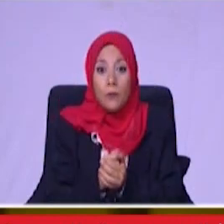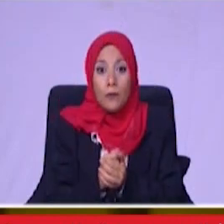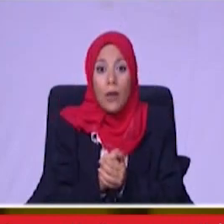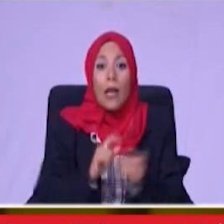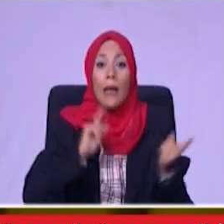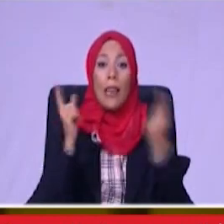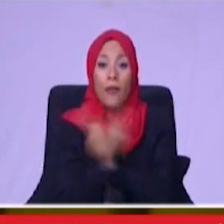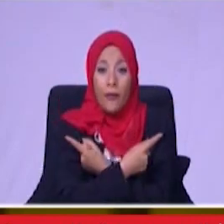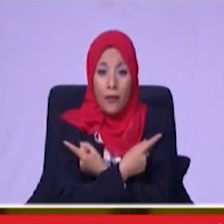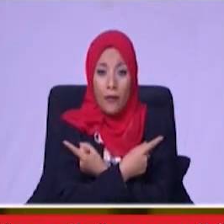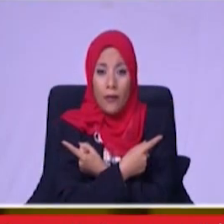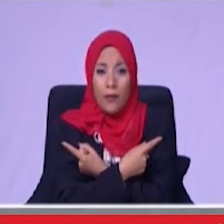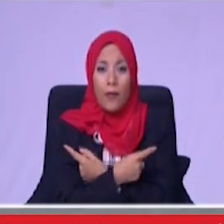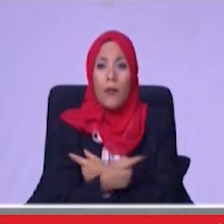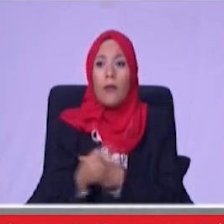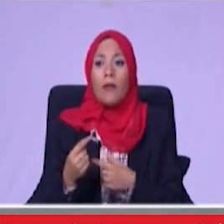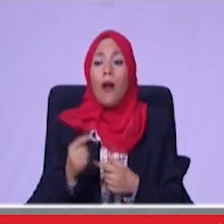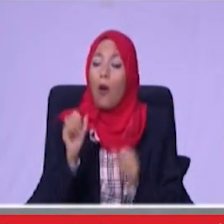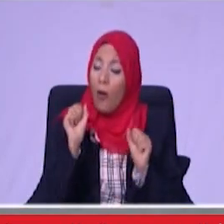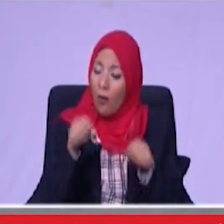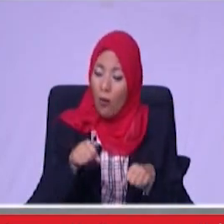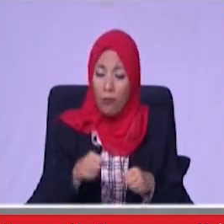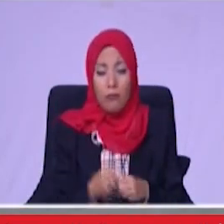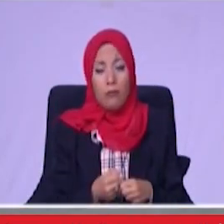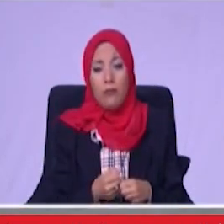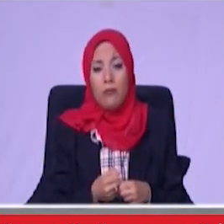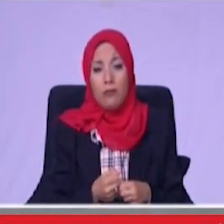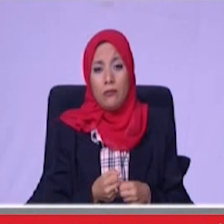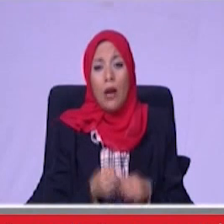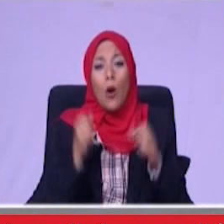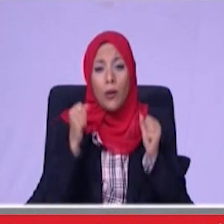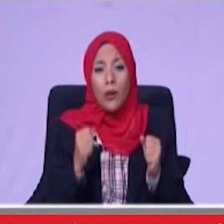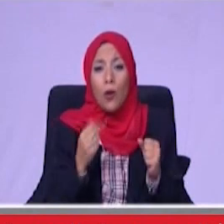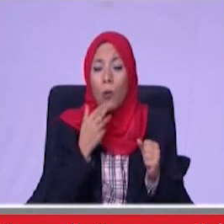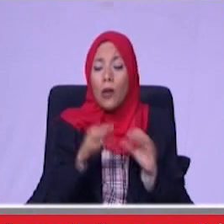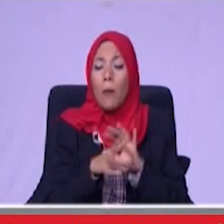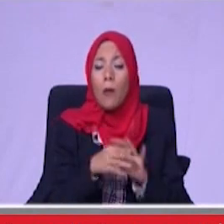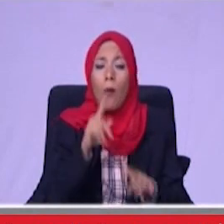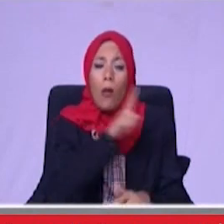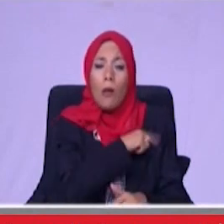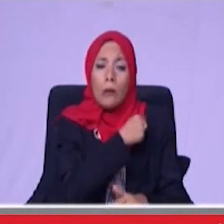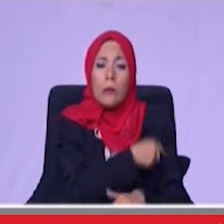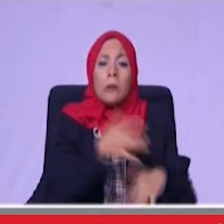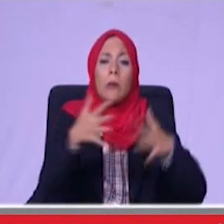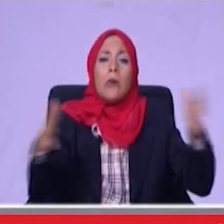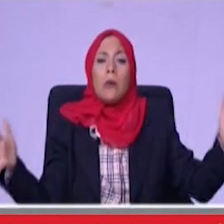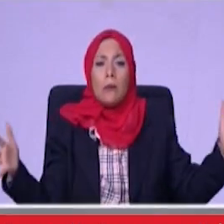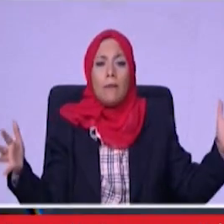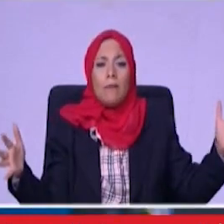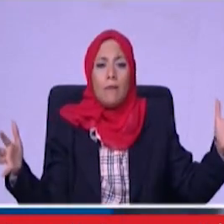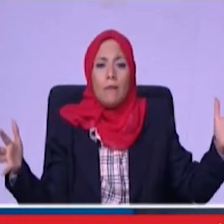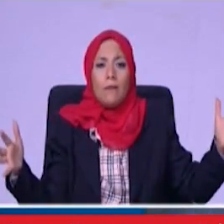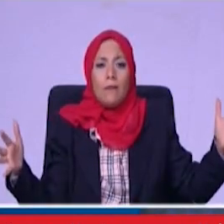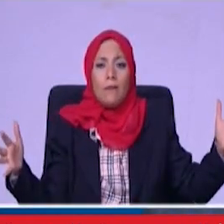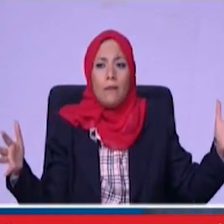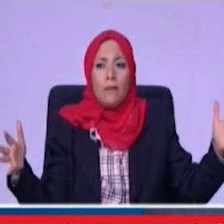من غير منعم لمنعم جدا ولو عامل كبائر ولو عامل كبار او